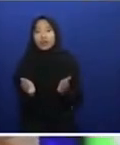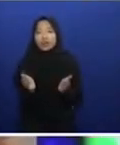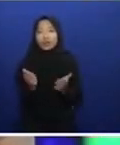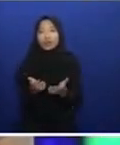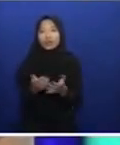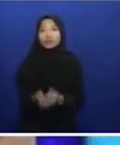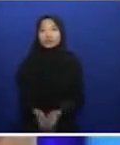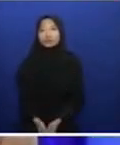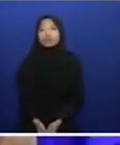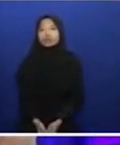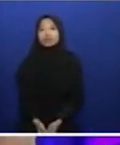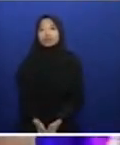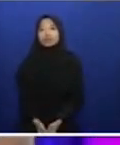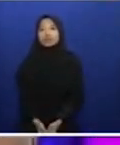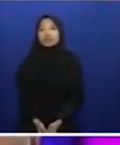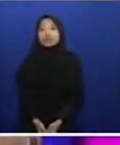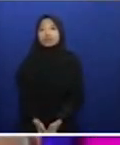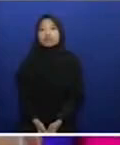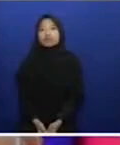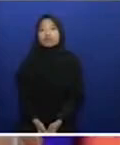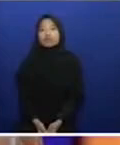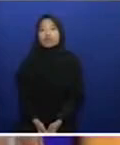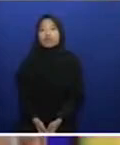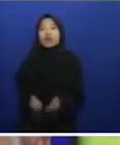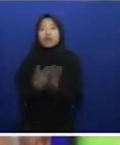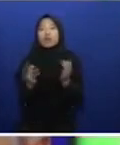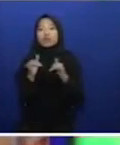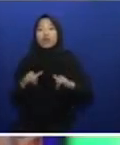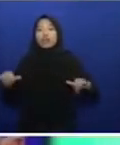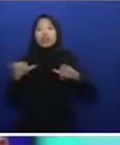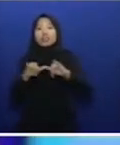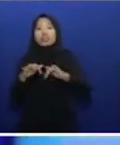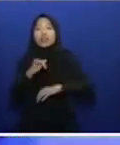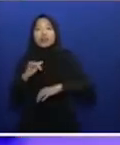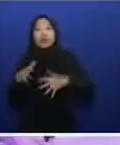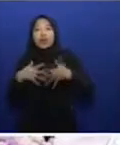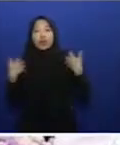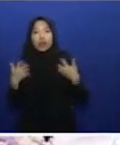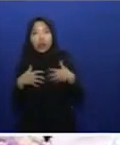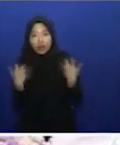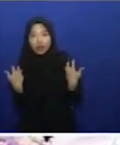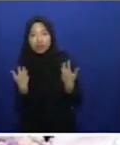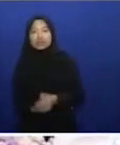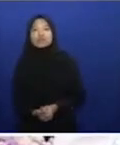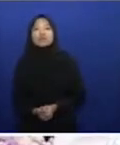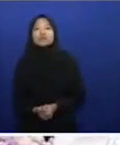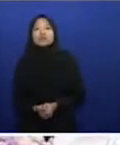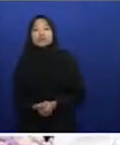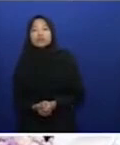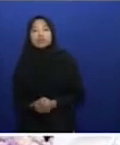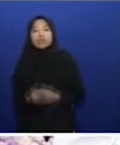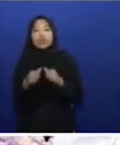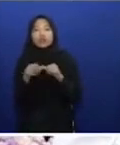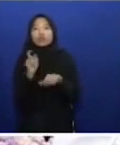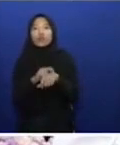kambing-kambing. Dan ketika saya tiba di Jayapura, ibu kota provinsi, saya kuliah dan orang banyak